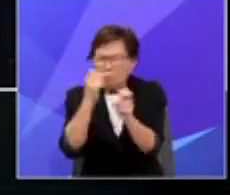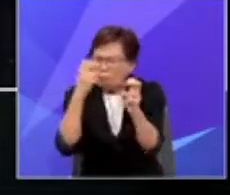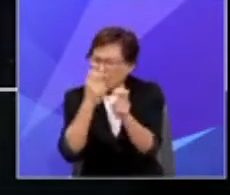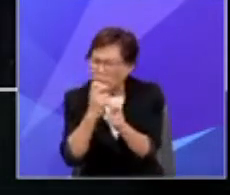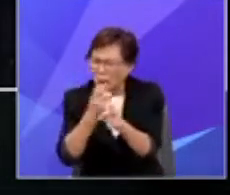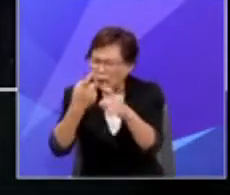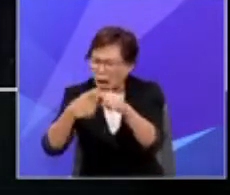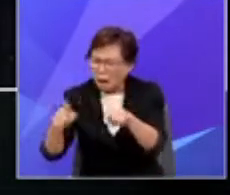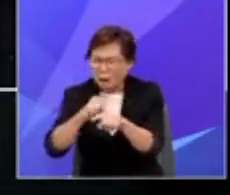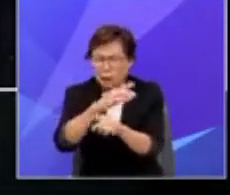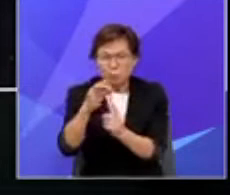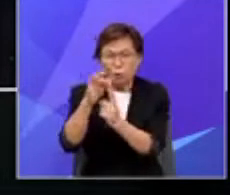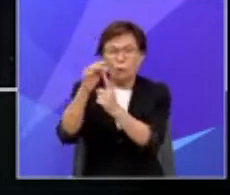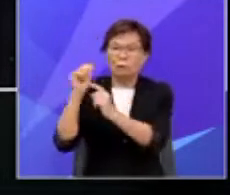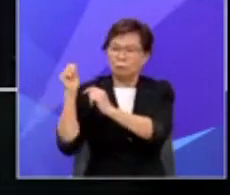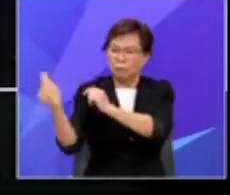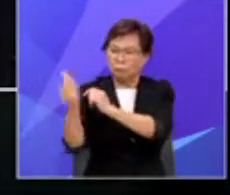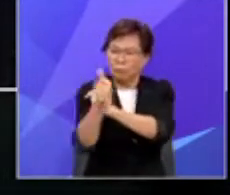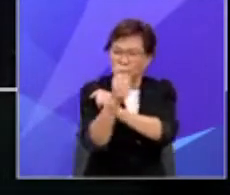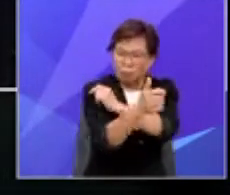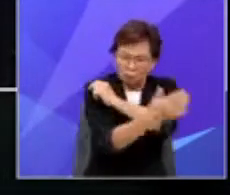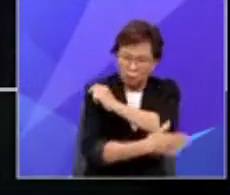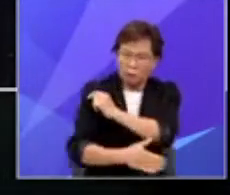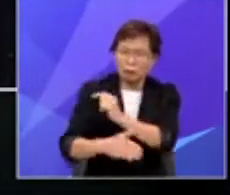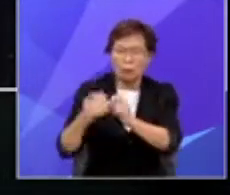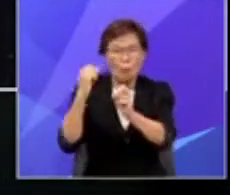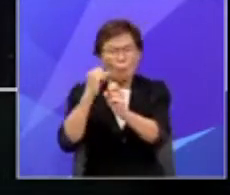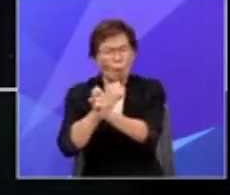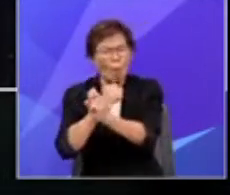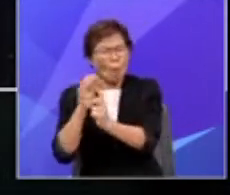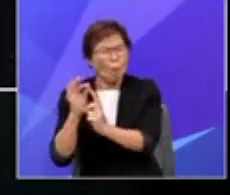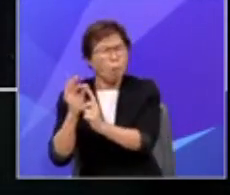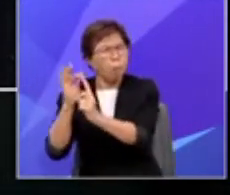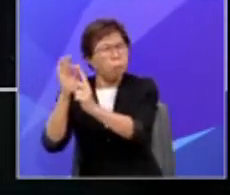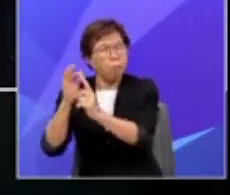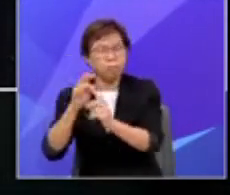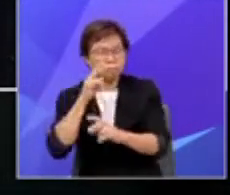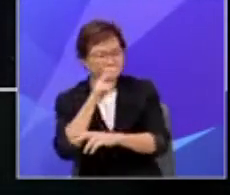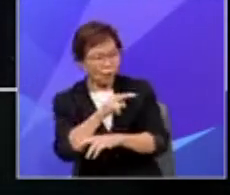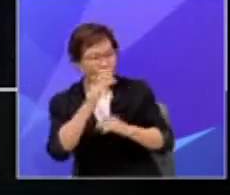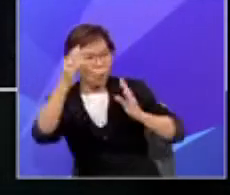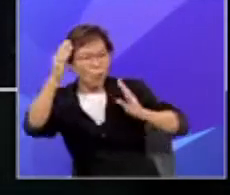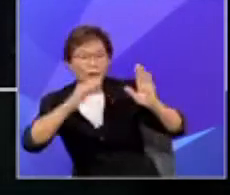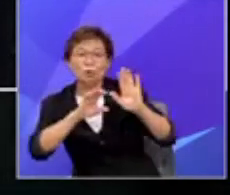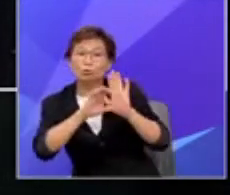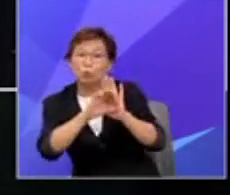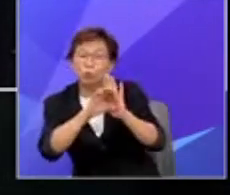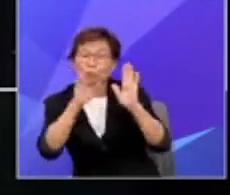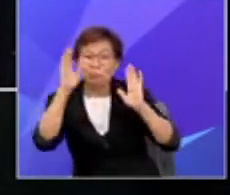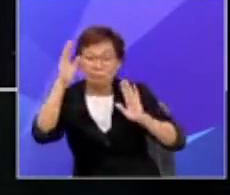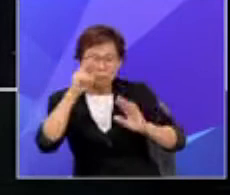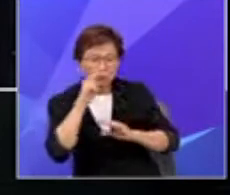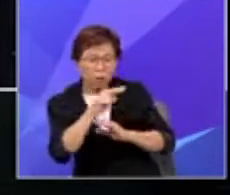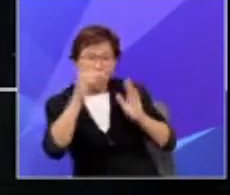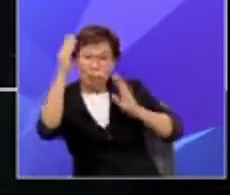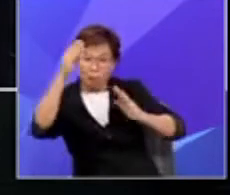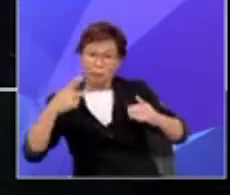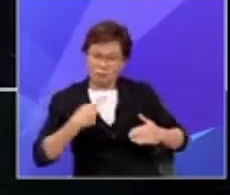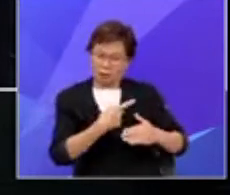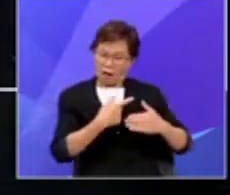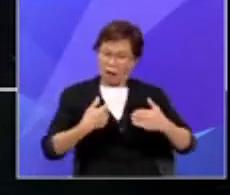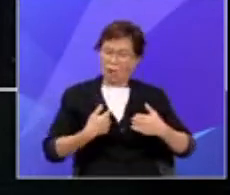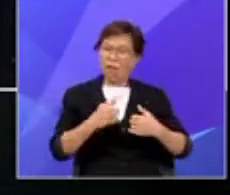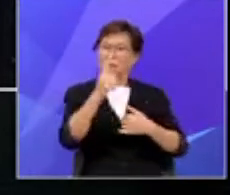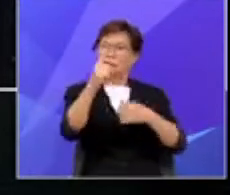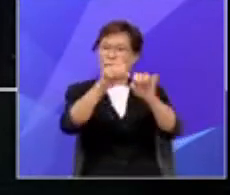Jun tiap-tiap negara maupun Ii cabaran yang Yuni kalau kita lihat tetap Malaysia sebenarnya kita mempunyai